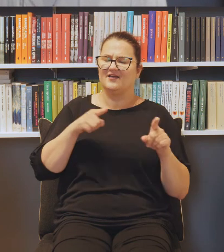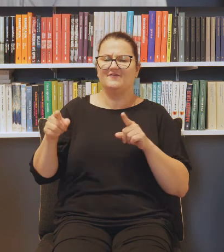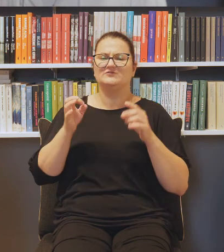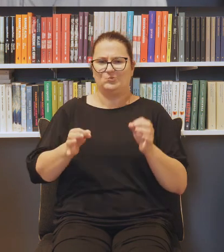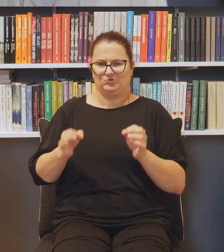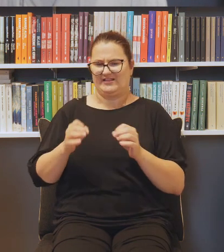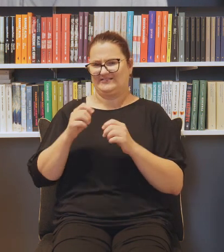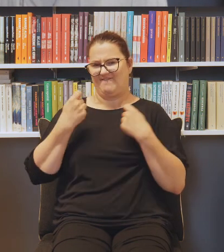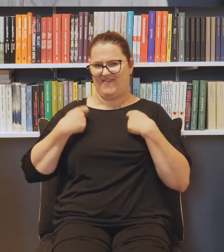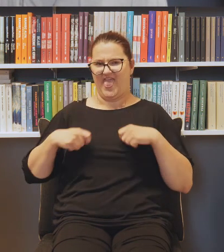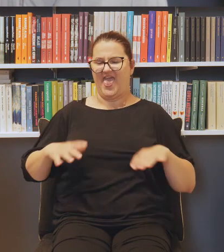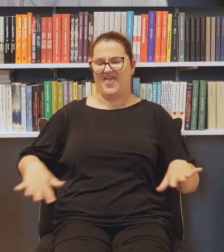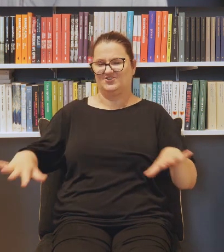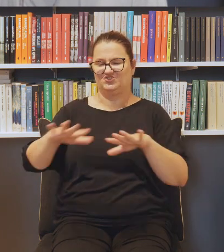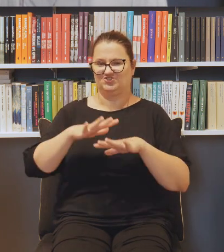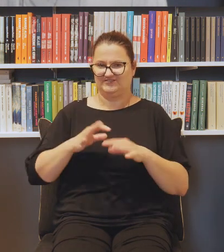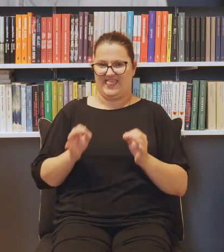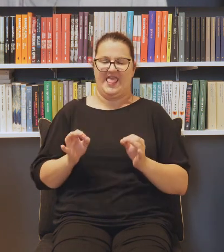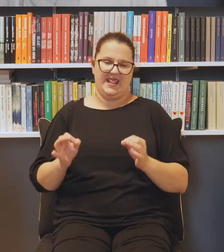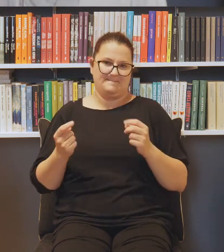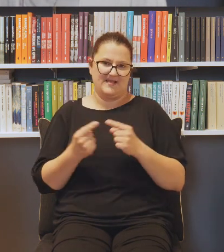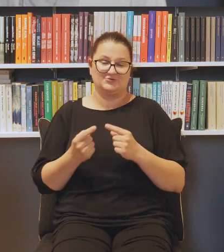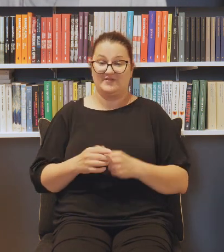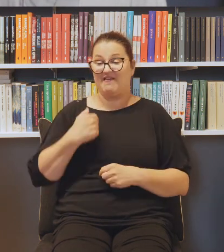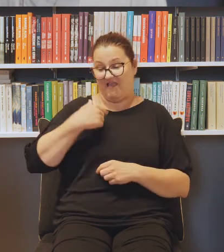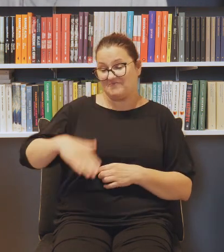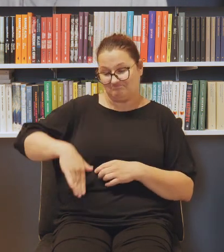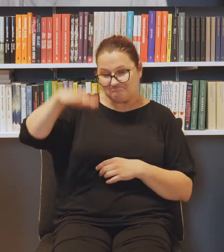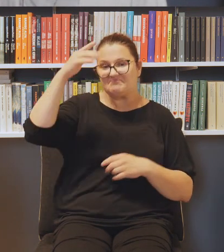współczesnej wsi, takiej tu i teraz. Też się wychowałem na